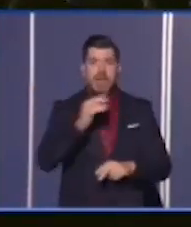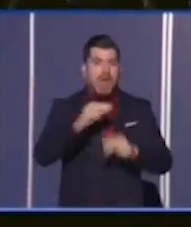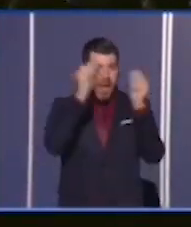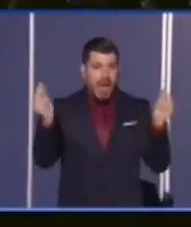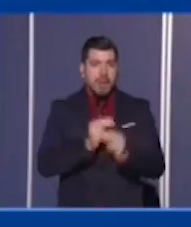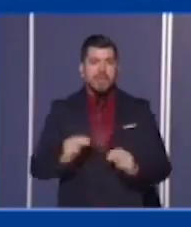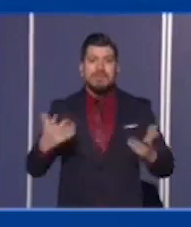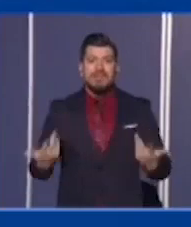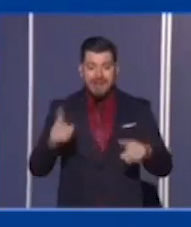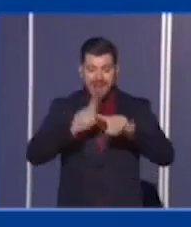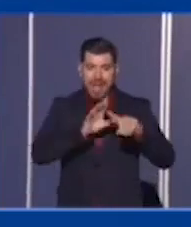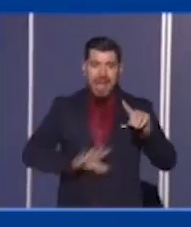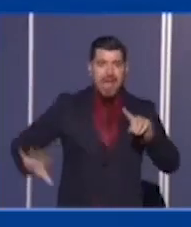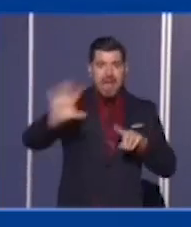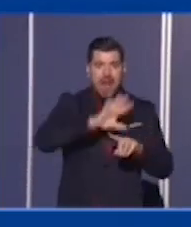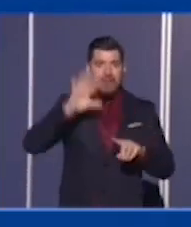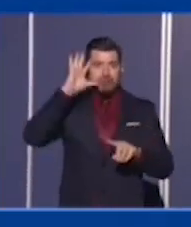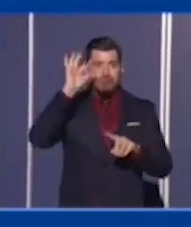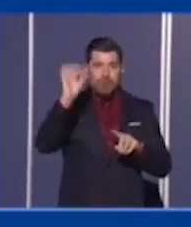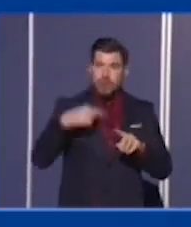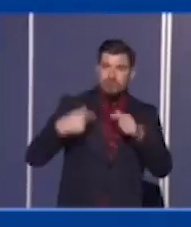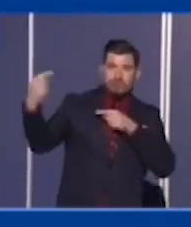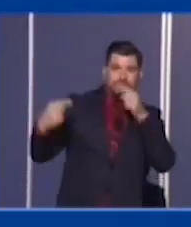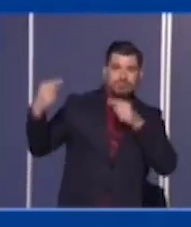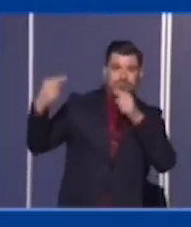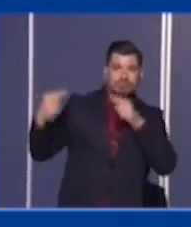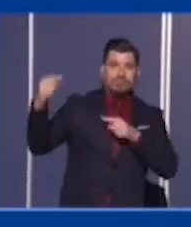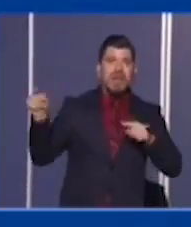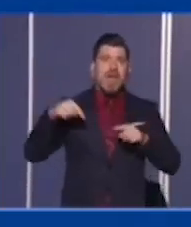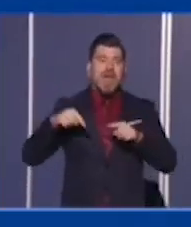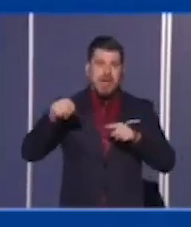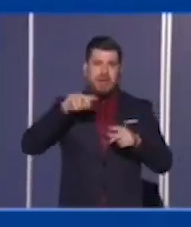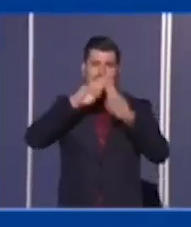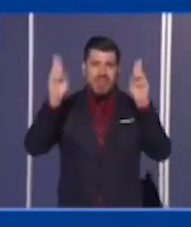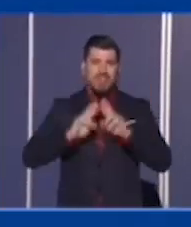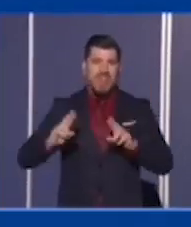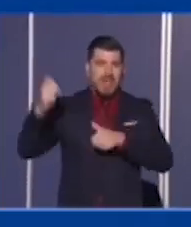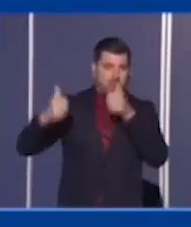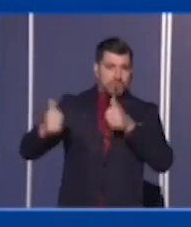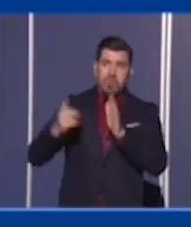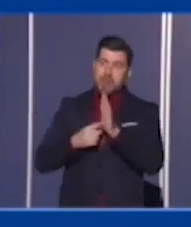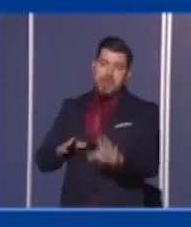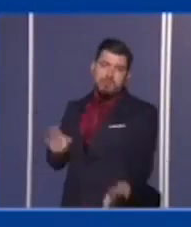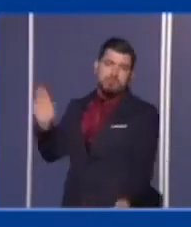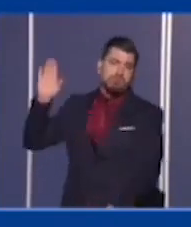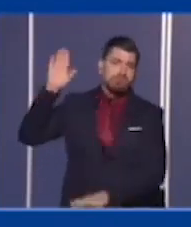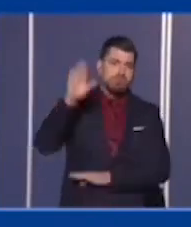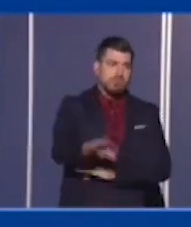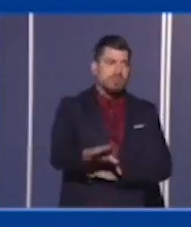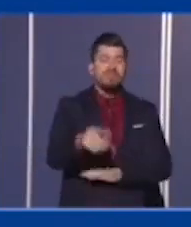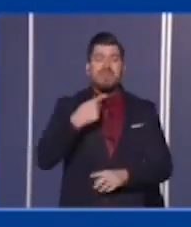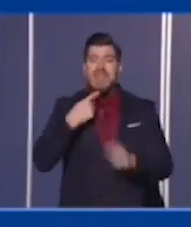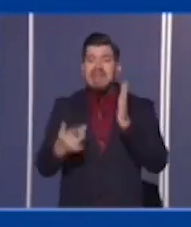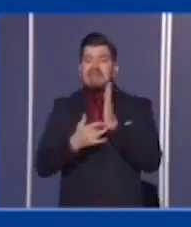είναι ότι η χώρα μας, για να μπορέσει να φτάσει στο διεθνή ανταγωνισμό, πρέπει να κάνει άλματα. Η τεχνολογία σήμερα δεν αποτελεί μόνο